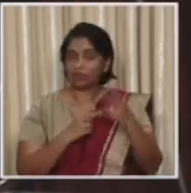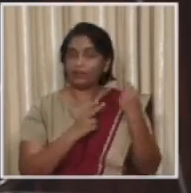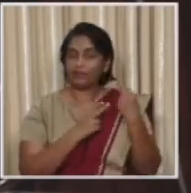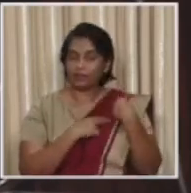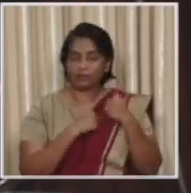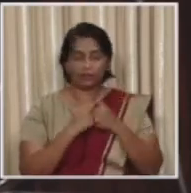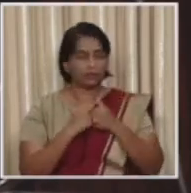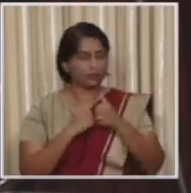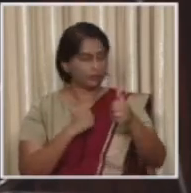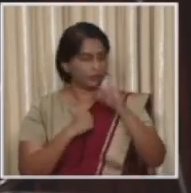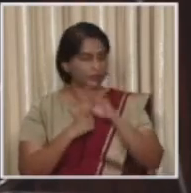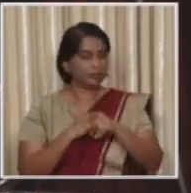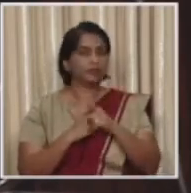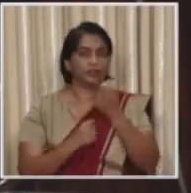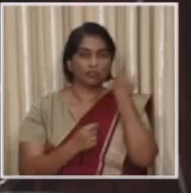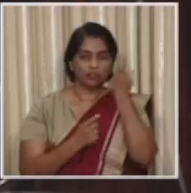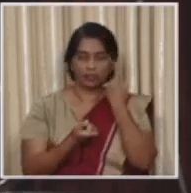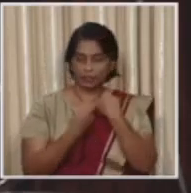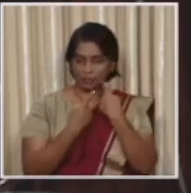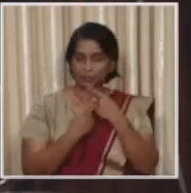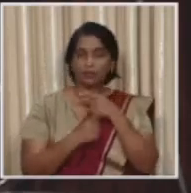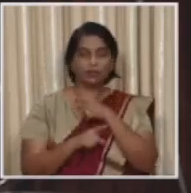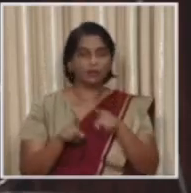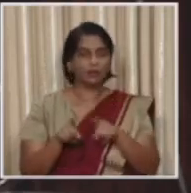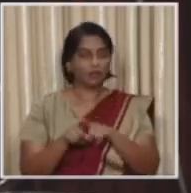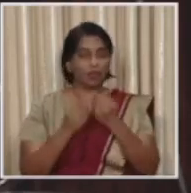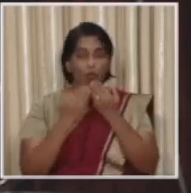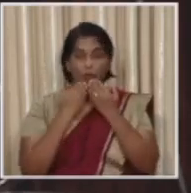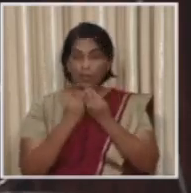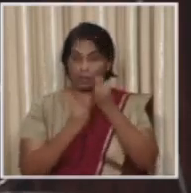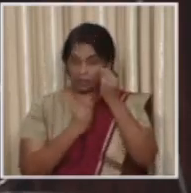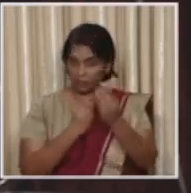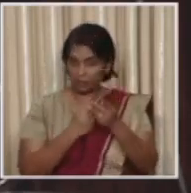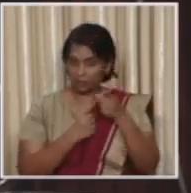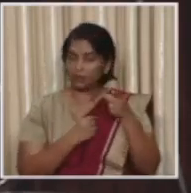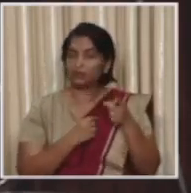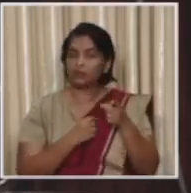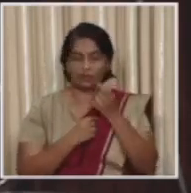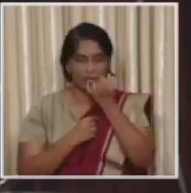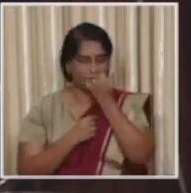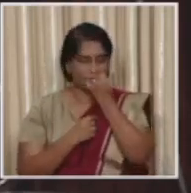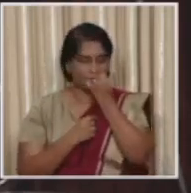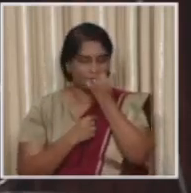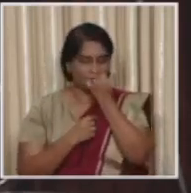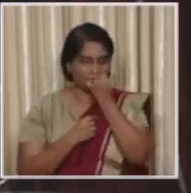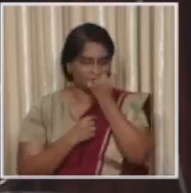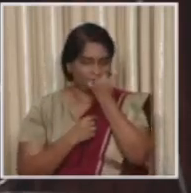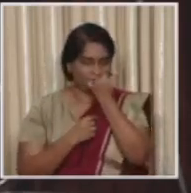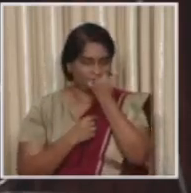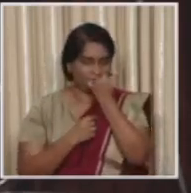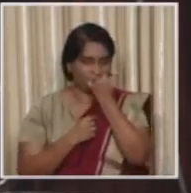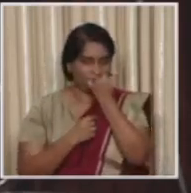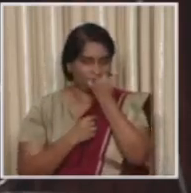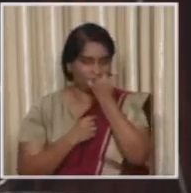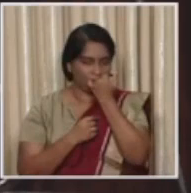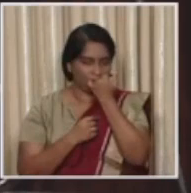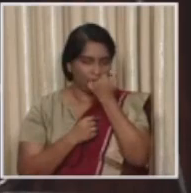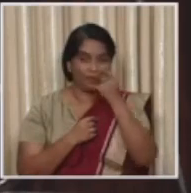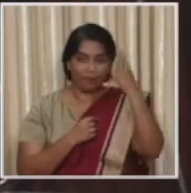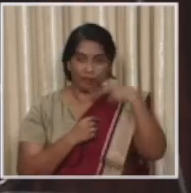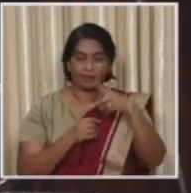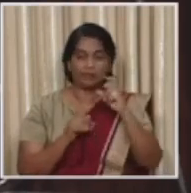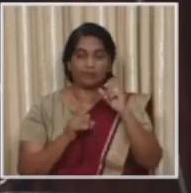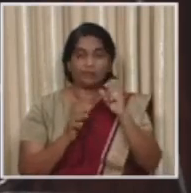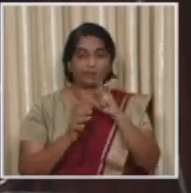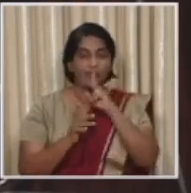කිරීම සම්බන්ධයෙන් සොයා බැලිය යුත්තේ. ඊළඟට මීට උපදෙස් දෙන්නත් නියෝජ්‍ය කතානායකතුමා, මුදල්